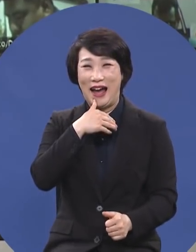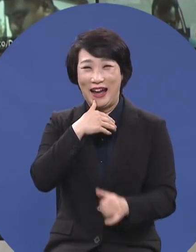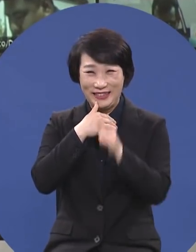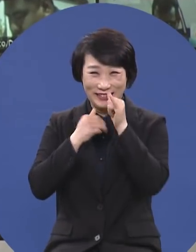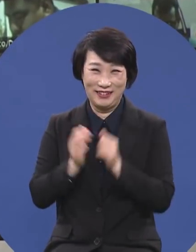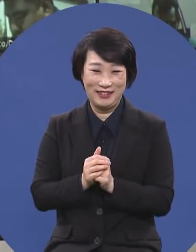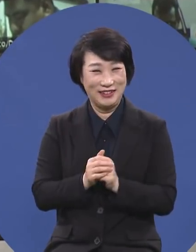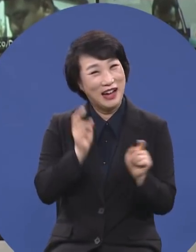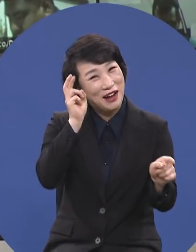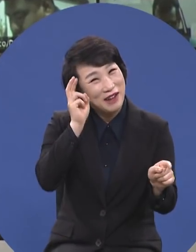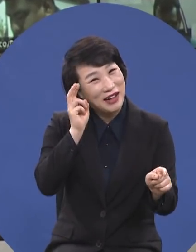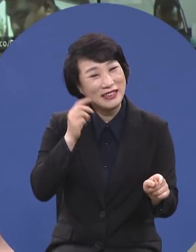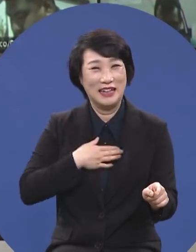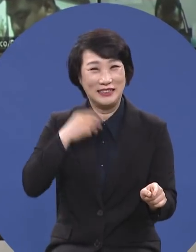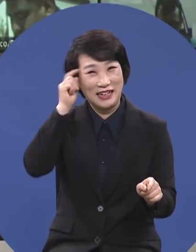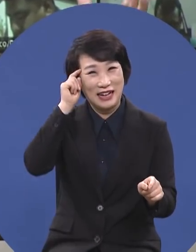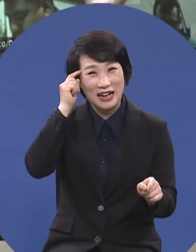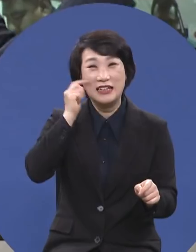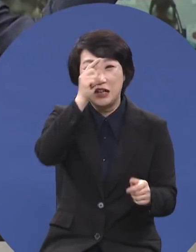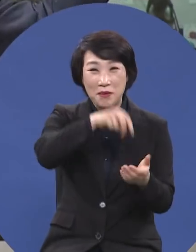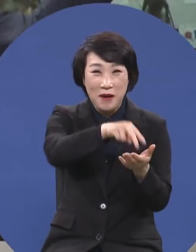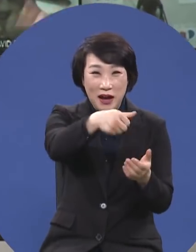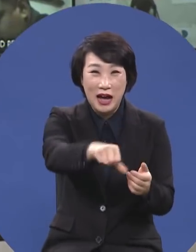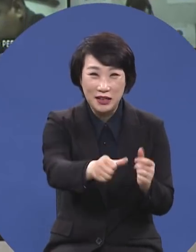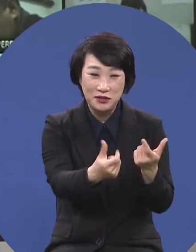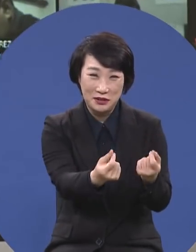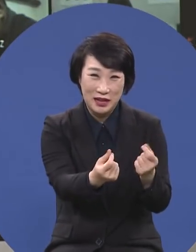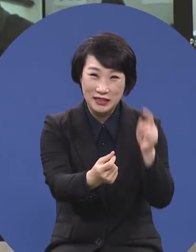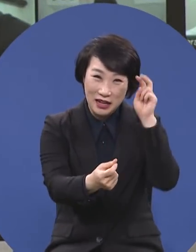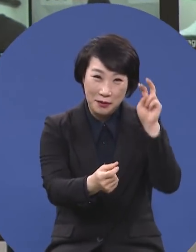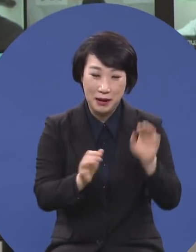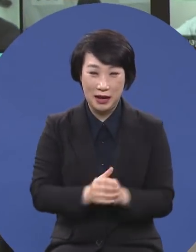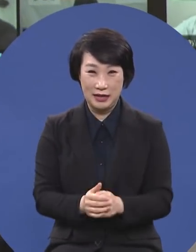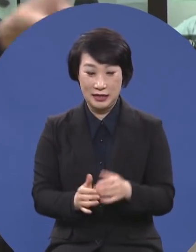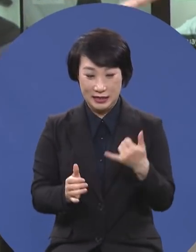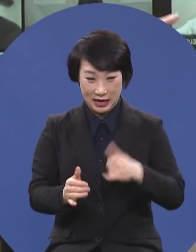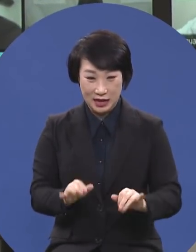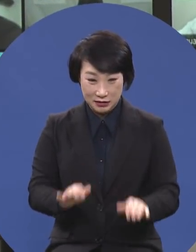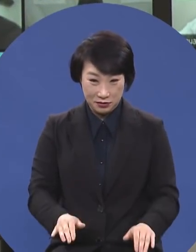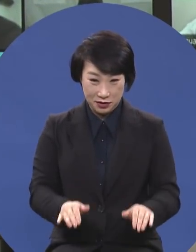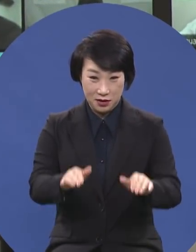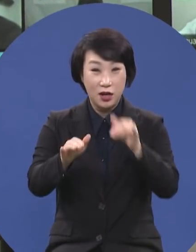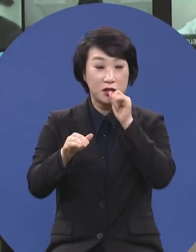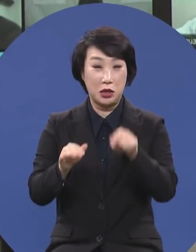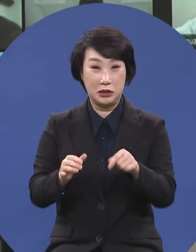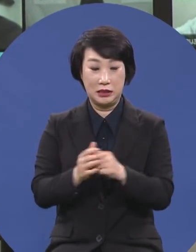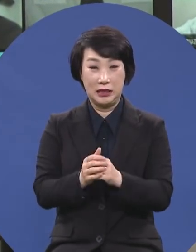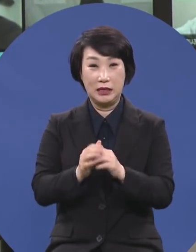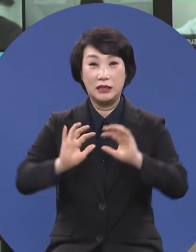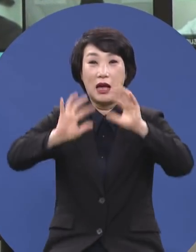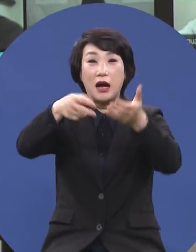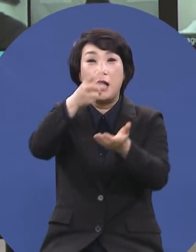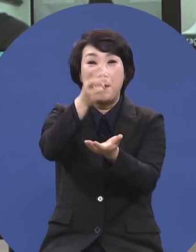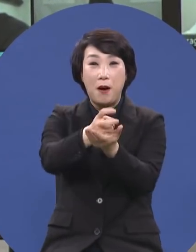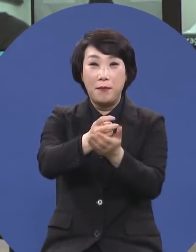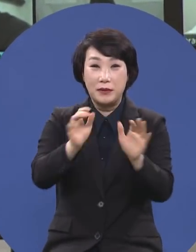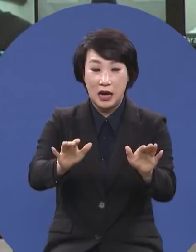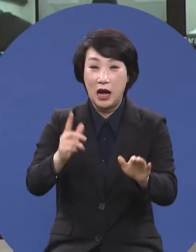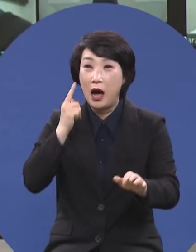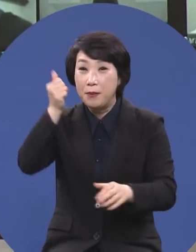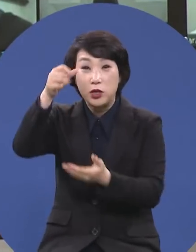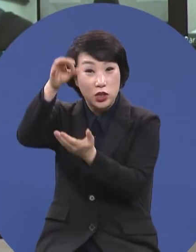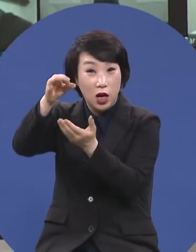탕자가 그랬나 봅니다. 이제 성장을 합니다. 이제 그 나라의 법상 이제 아버지